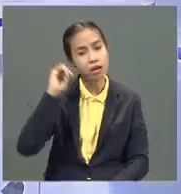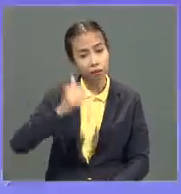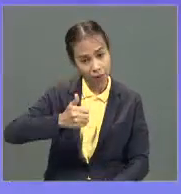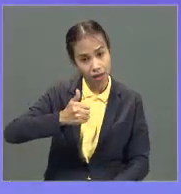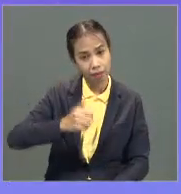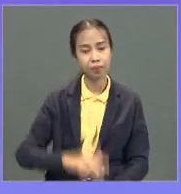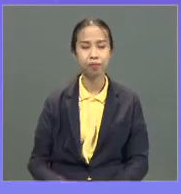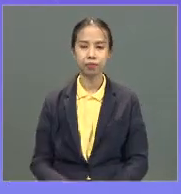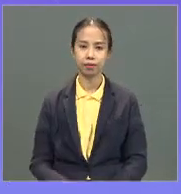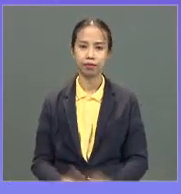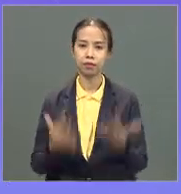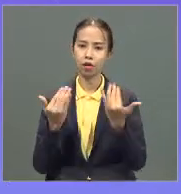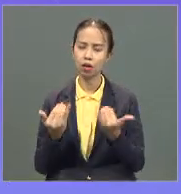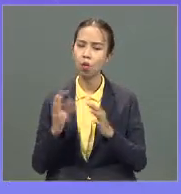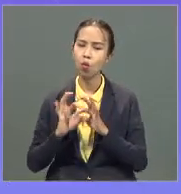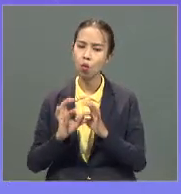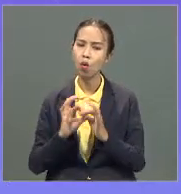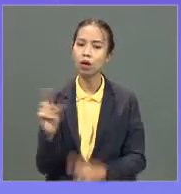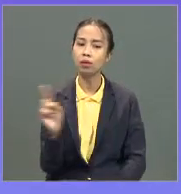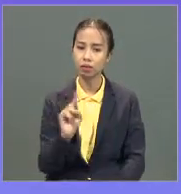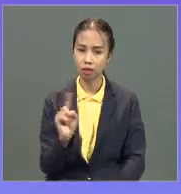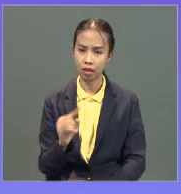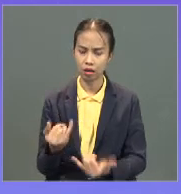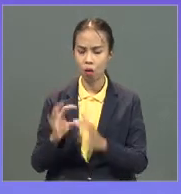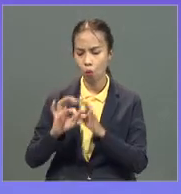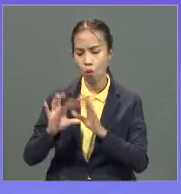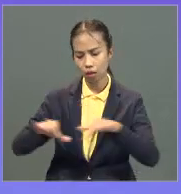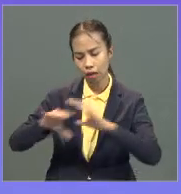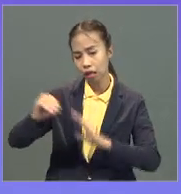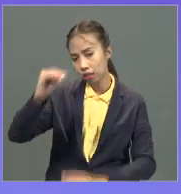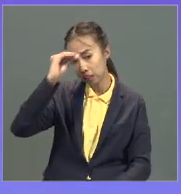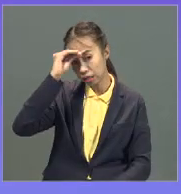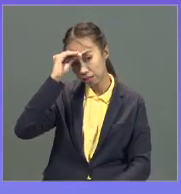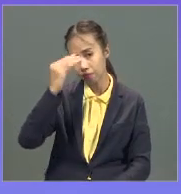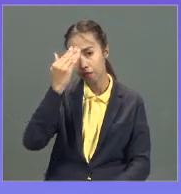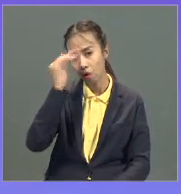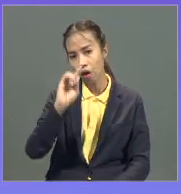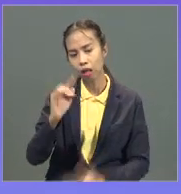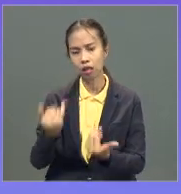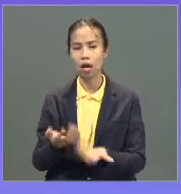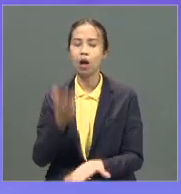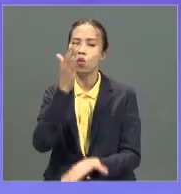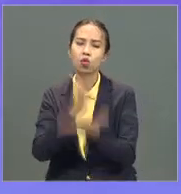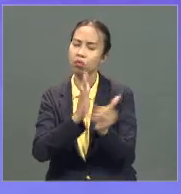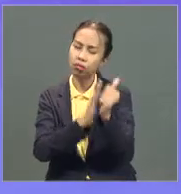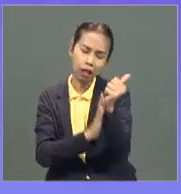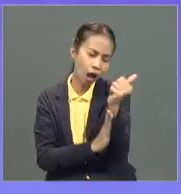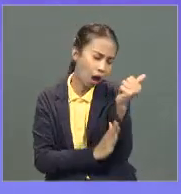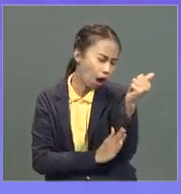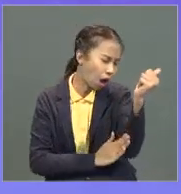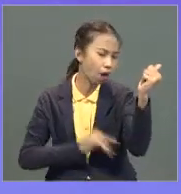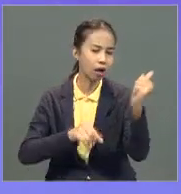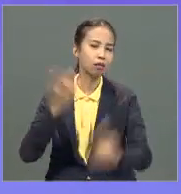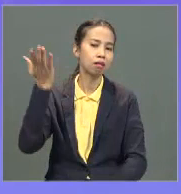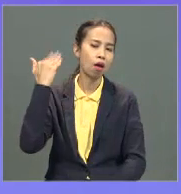องของการติดเชื้อโควิดที่เป็นห่วงแล้วก็จะห่วงเรื่องของการเรียนเพราะต้องยอมรับว่าน้องๆปิดเทอมไปนานมากเป็นพิเศษในช่วง